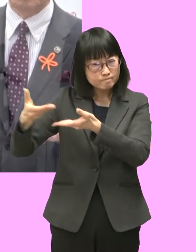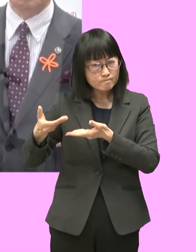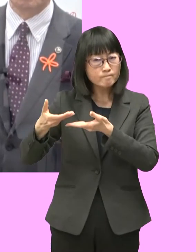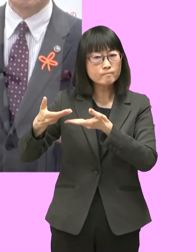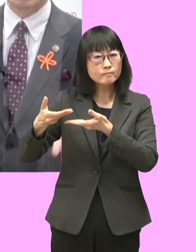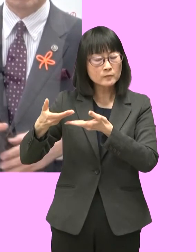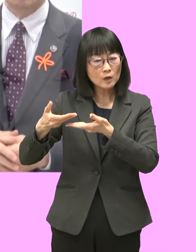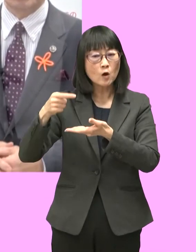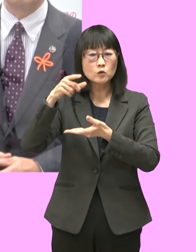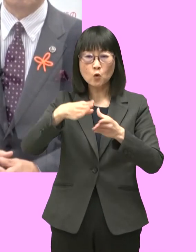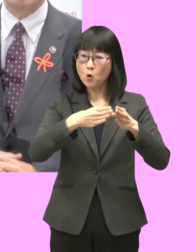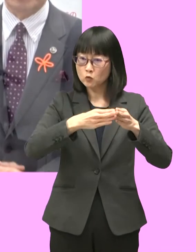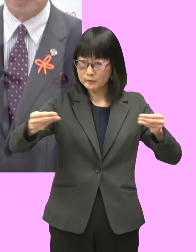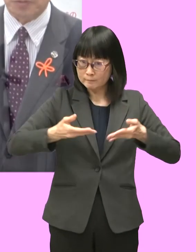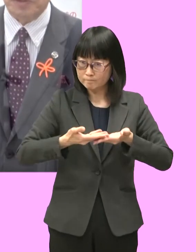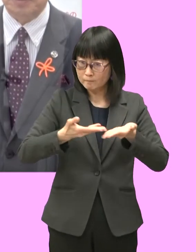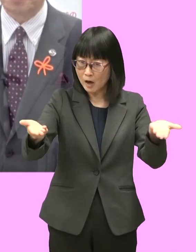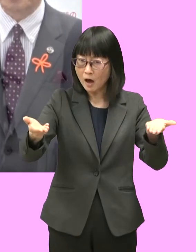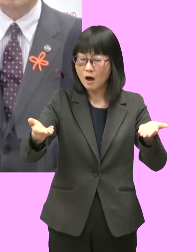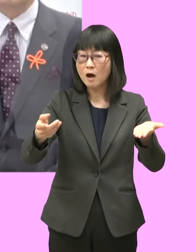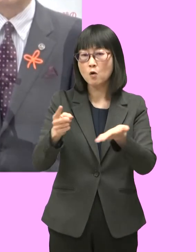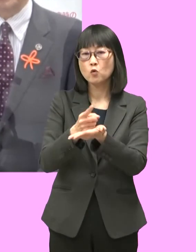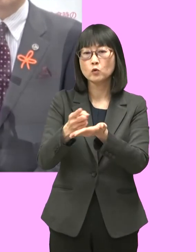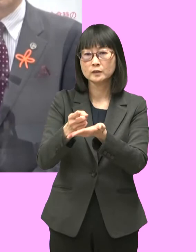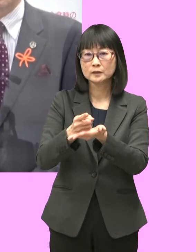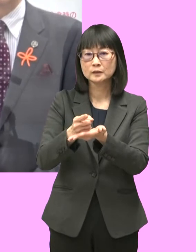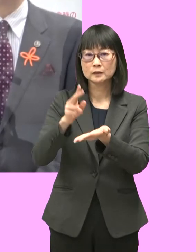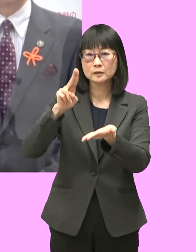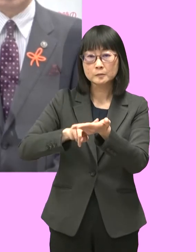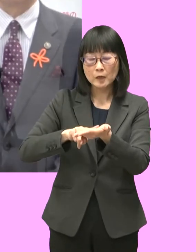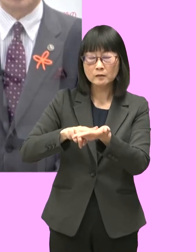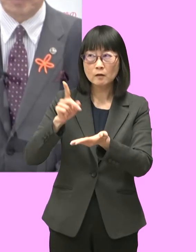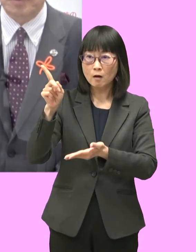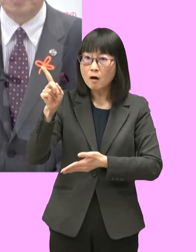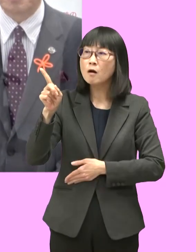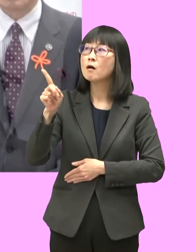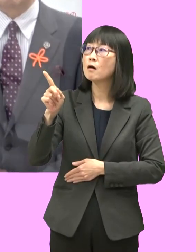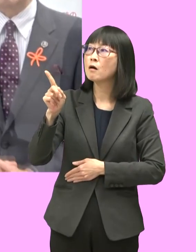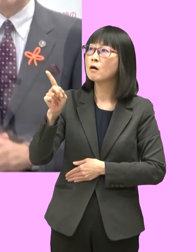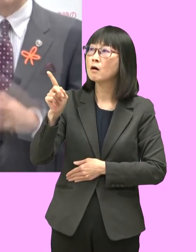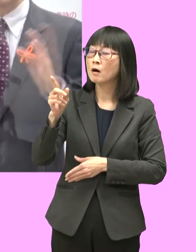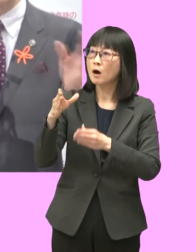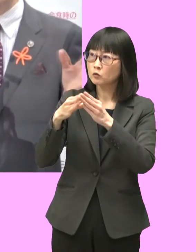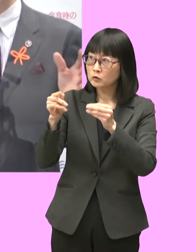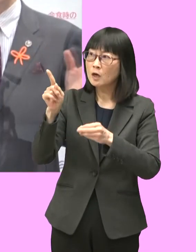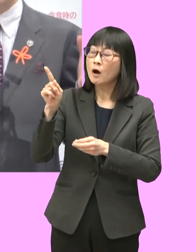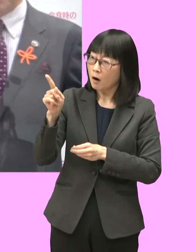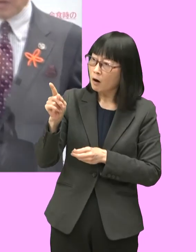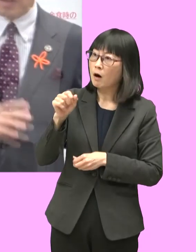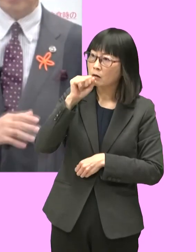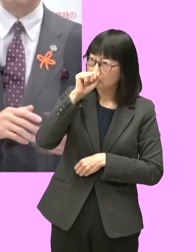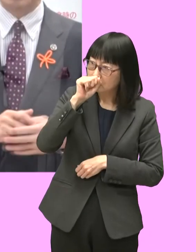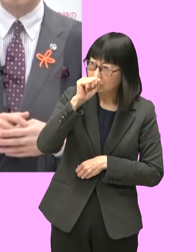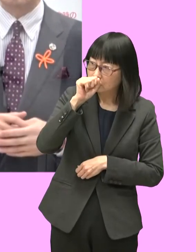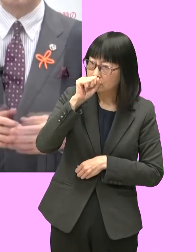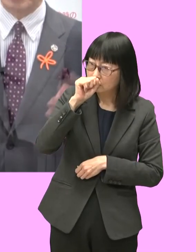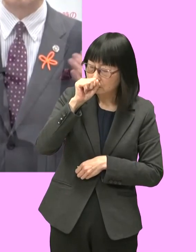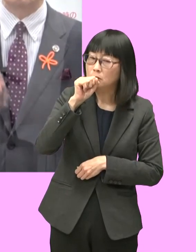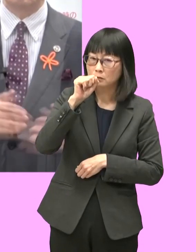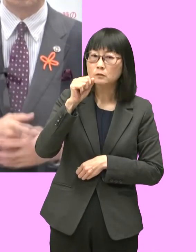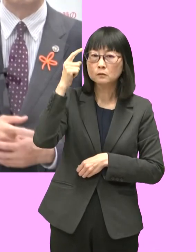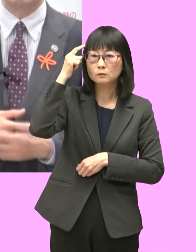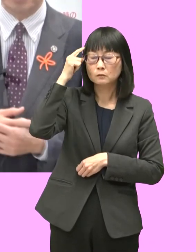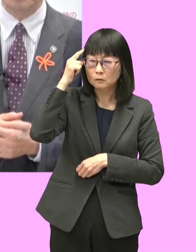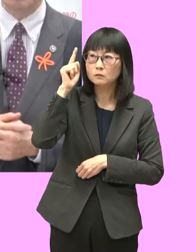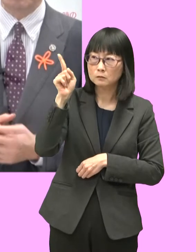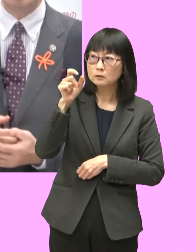これを今の方針作ったんだろうと思います。それはそれで評価したいと思います。やっぱりやれる範囲のことはやって、それで早め